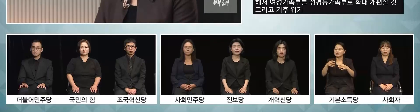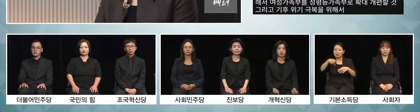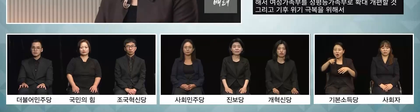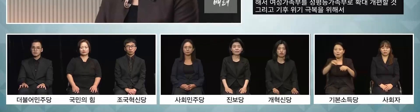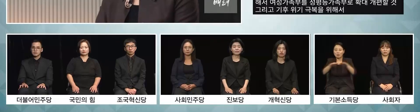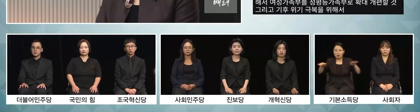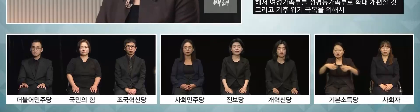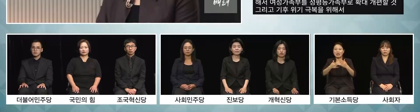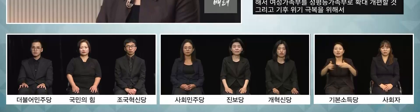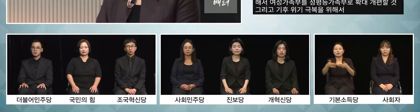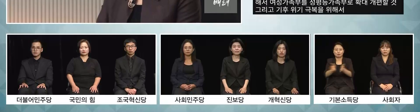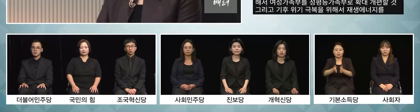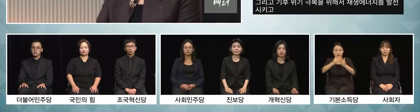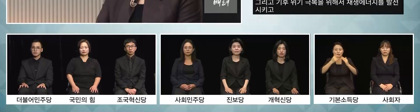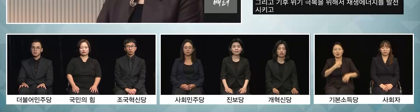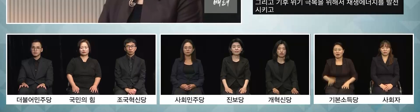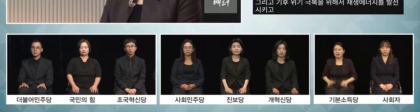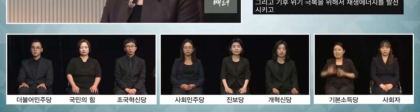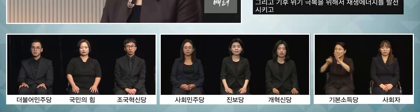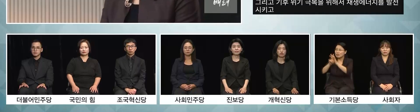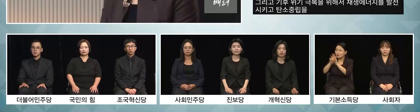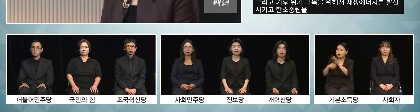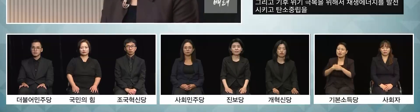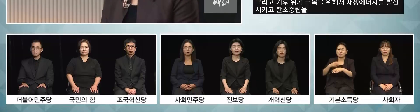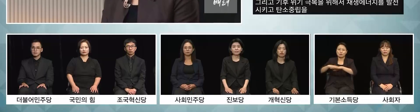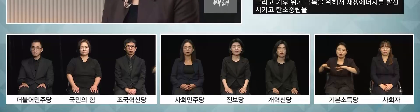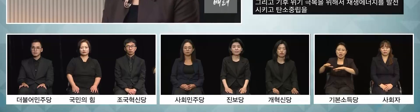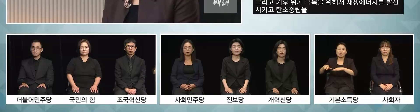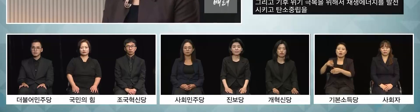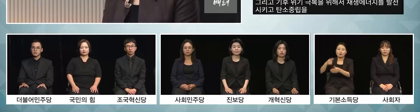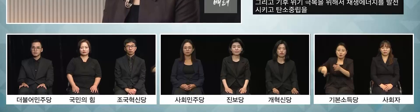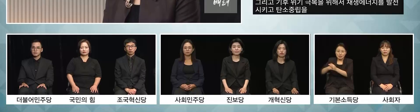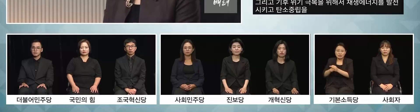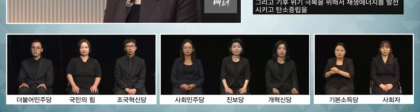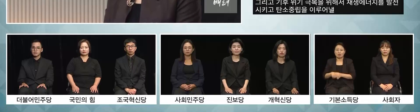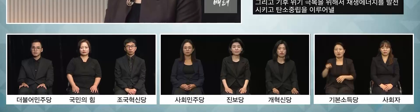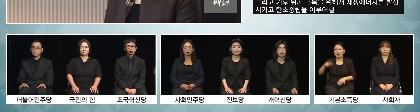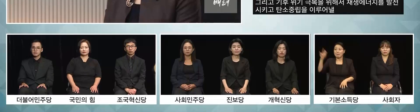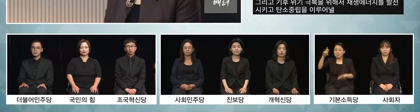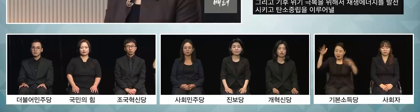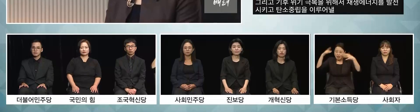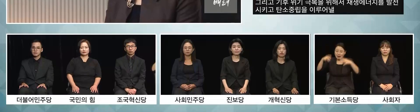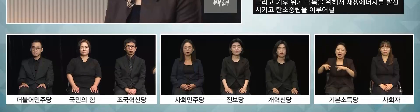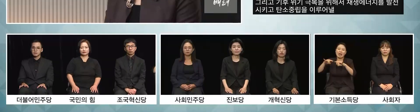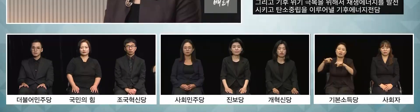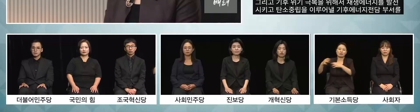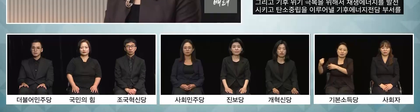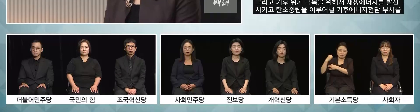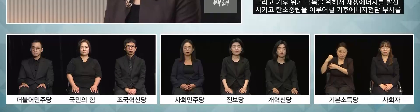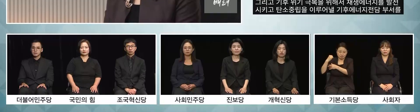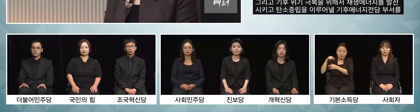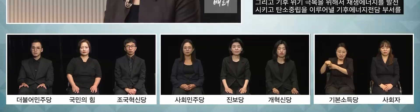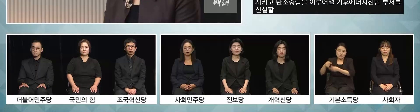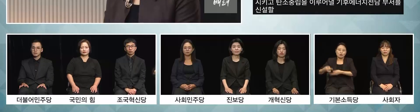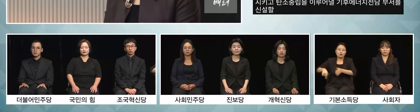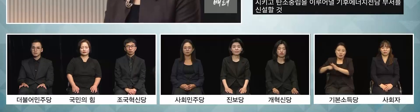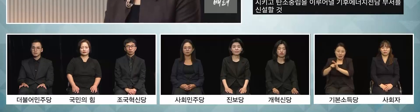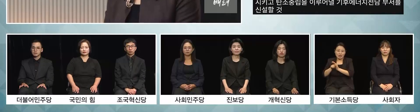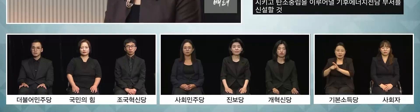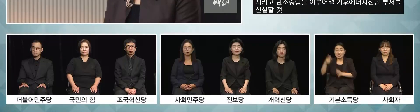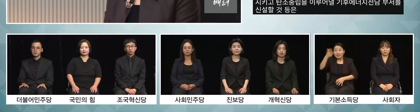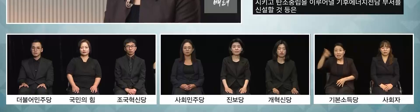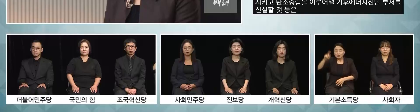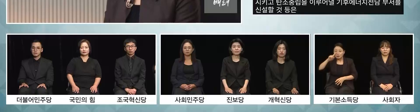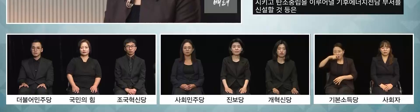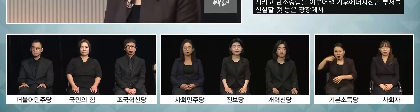재생에너지를 발전시키고 탄소 중립을 이뤄낼 기후에너지 전담부서를 신설할 것 등은 광장에서의 요구가